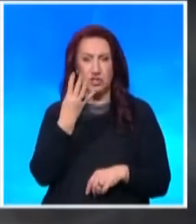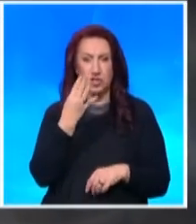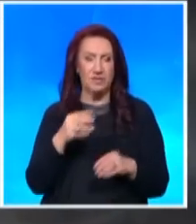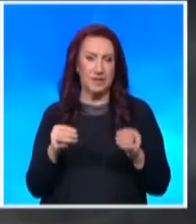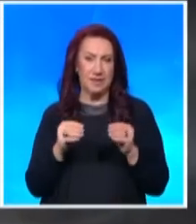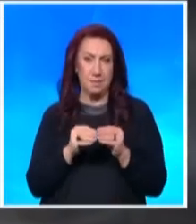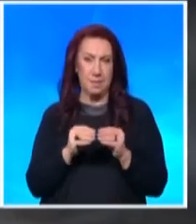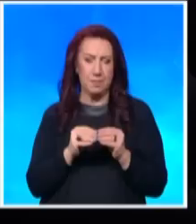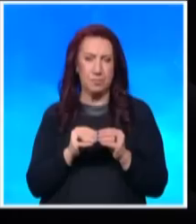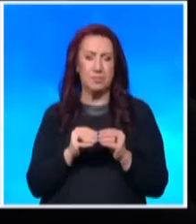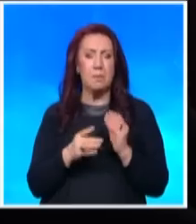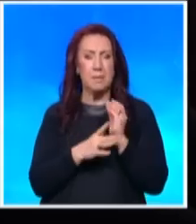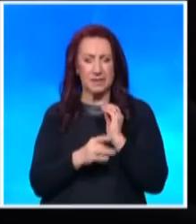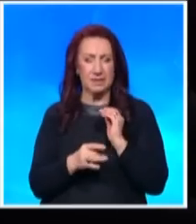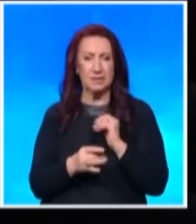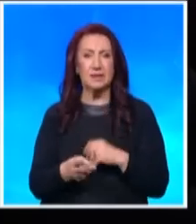2022 година.